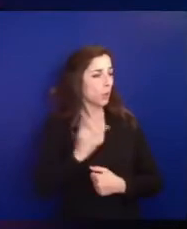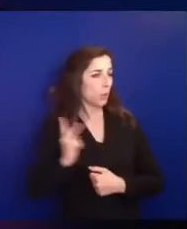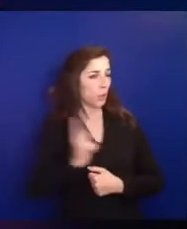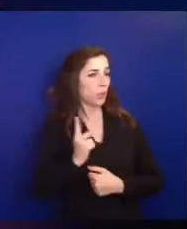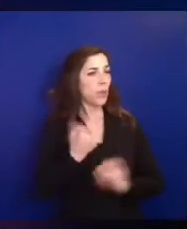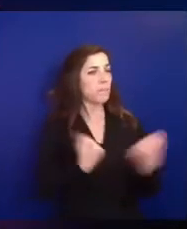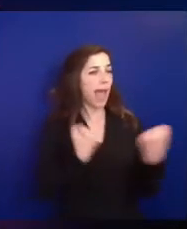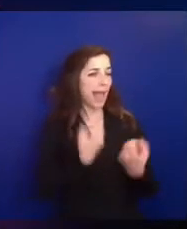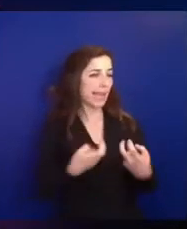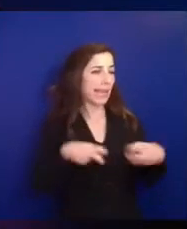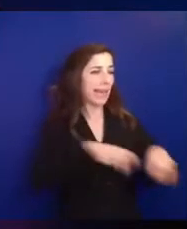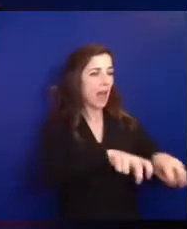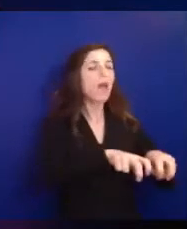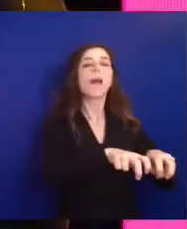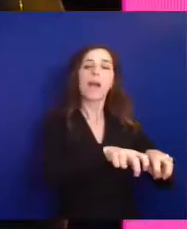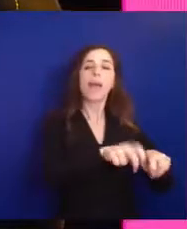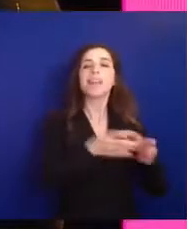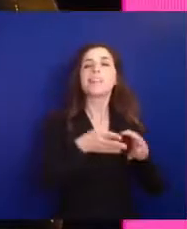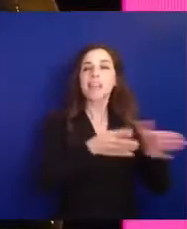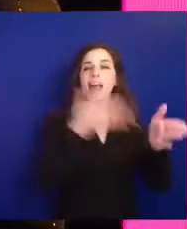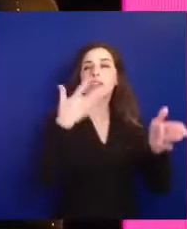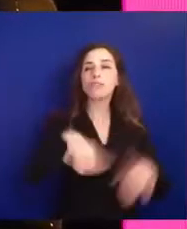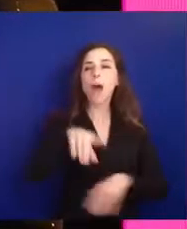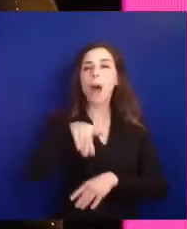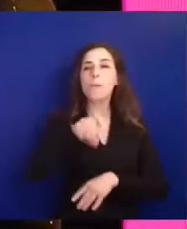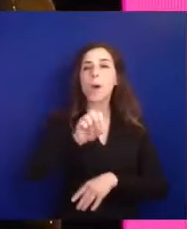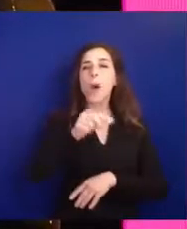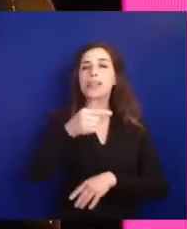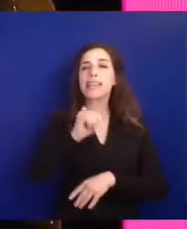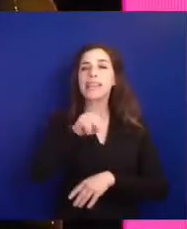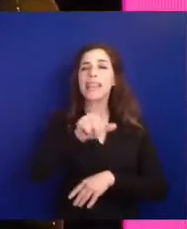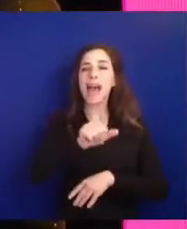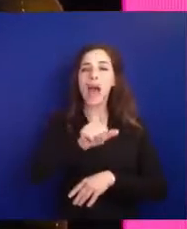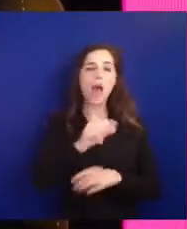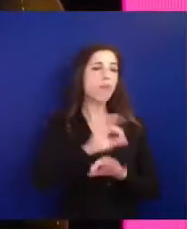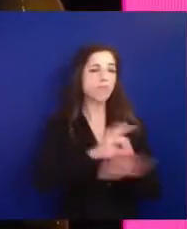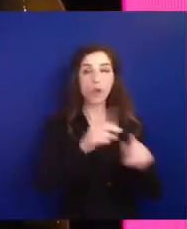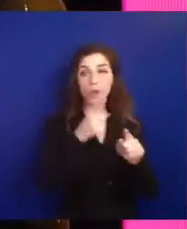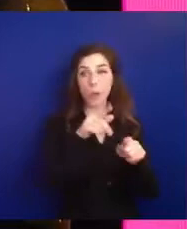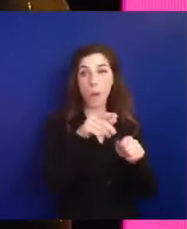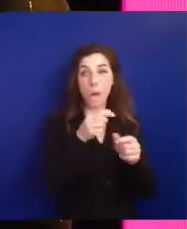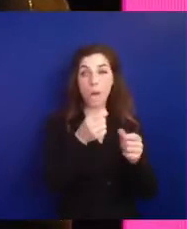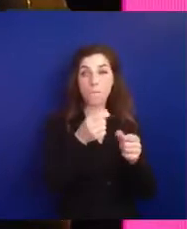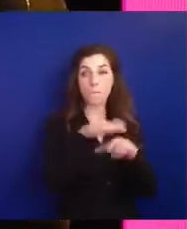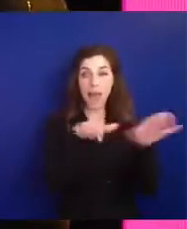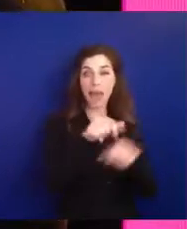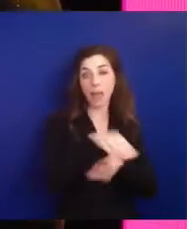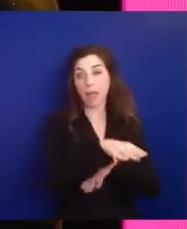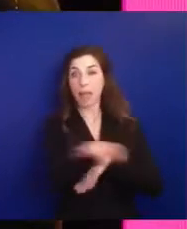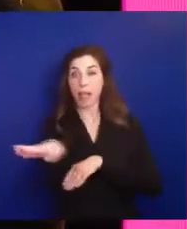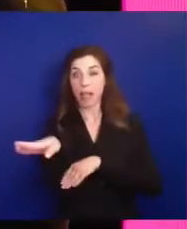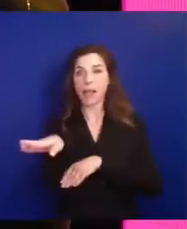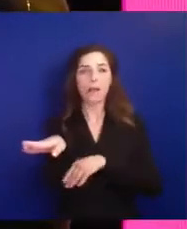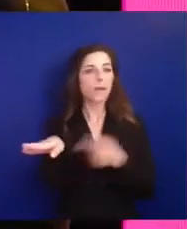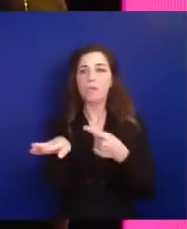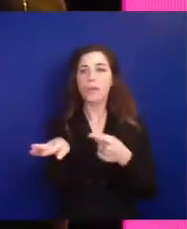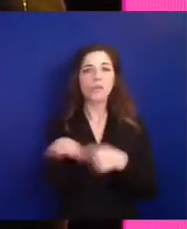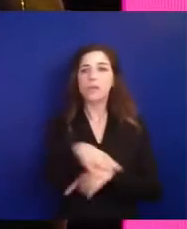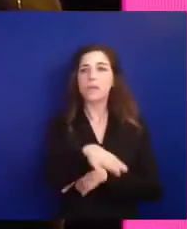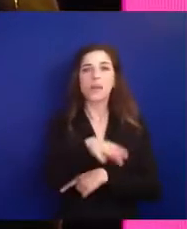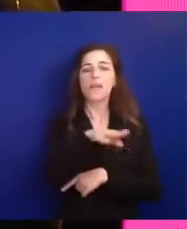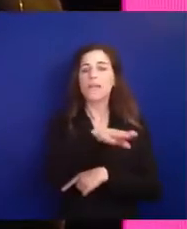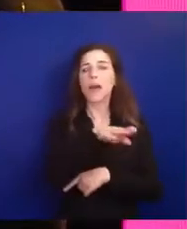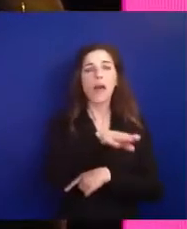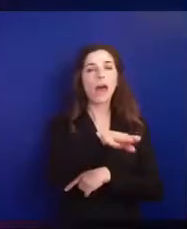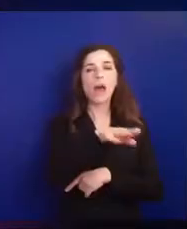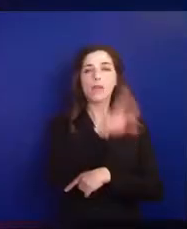verso il mare ma loro non svoltar ohno per lavinio verso le 17 si fermarono per